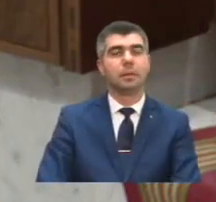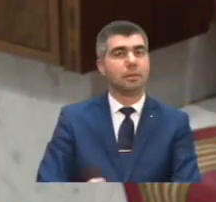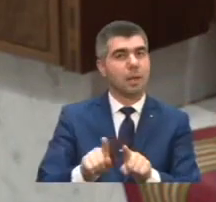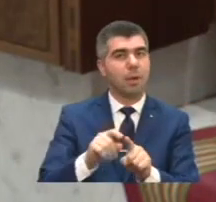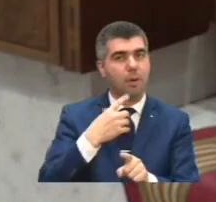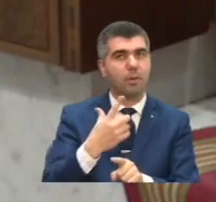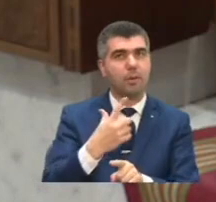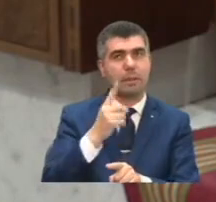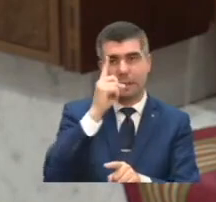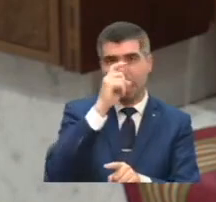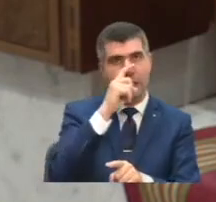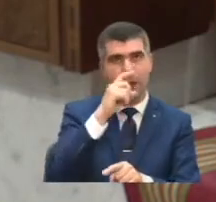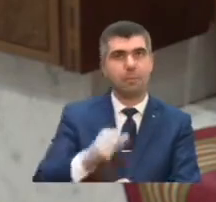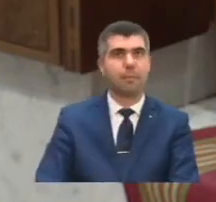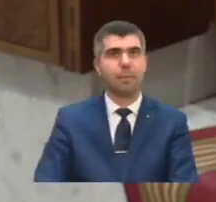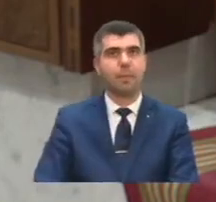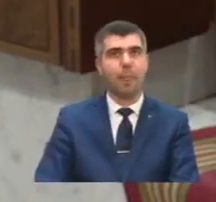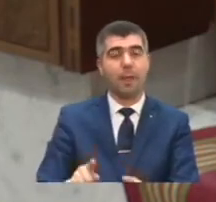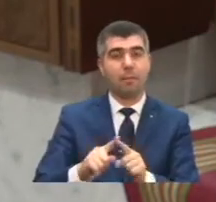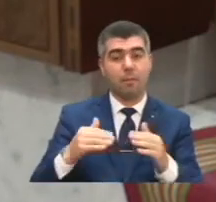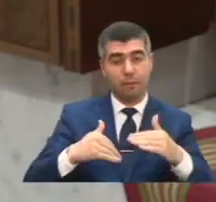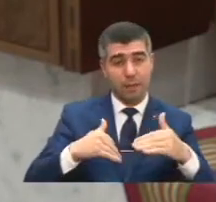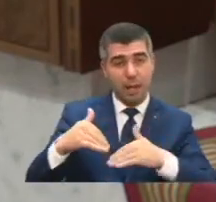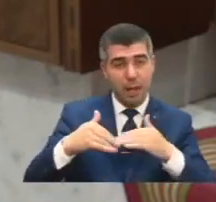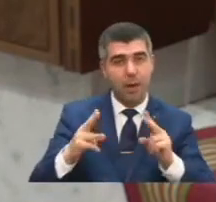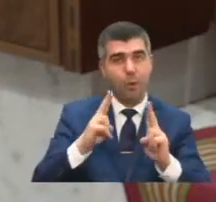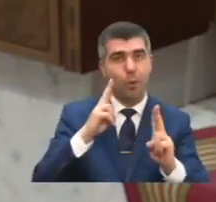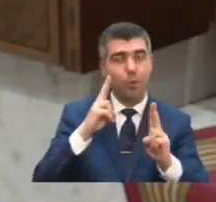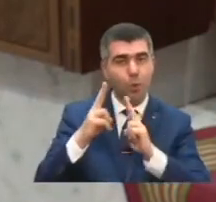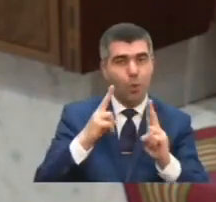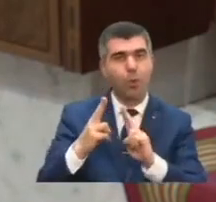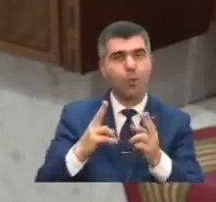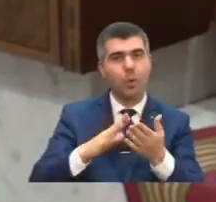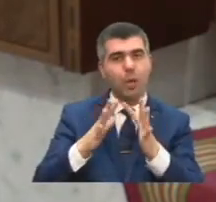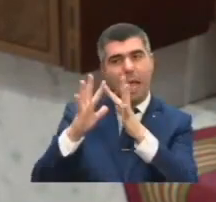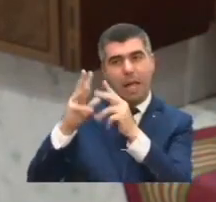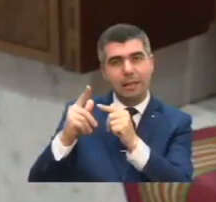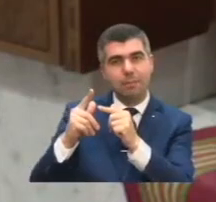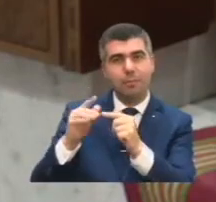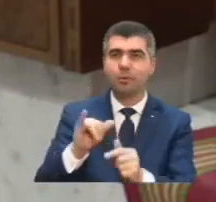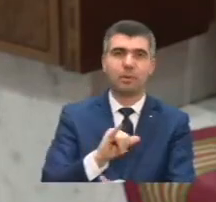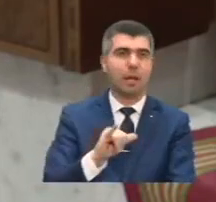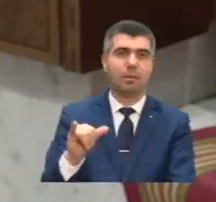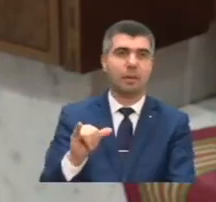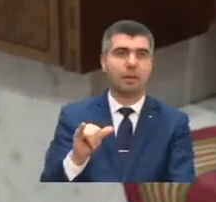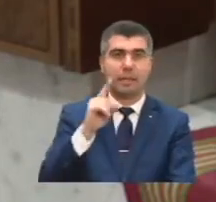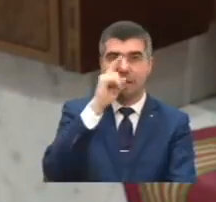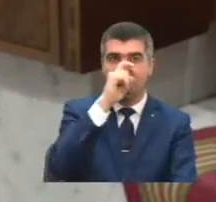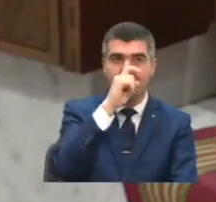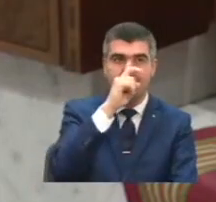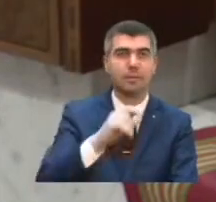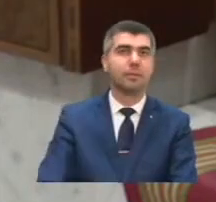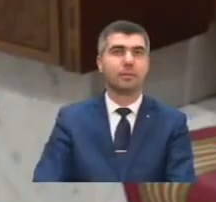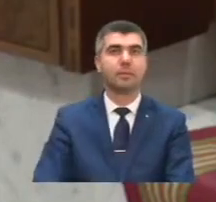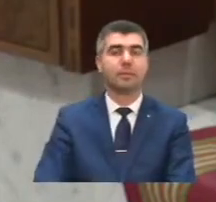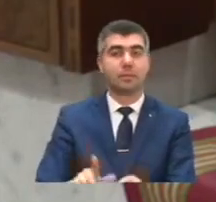شويه عاوتاني راه حسبت لك شحال ديال الطرق السياره والطرق السريعه والطرق، راه ما يمكنش. راه الساده النواب تيتكلموا على